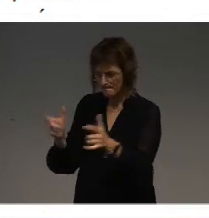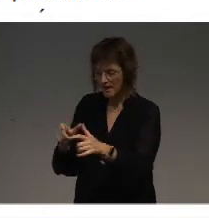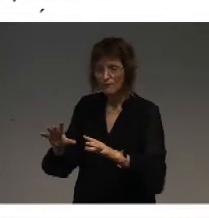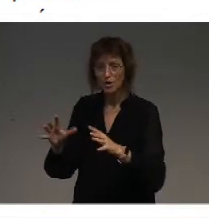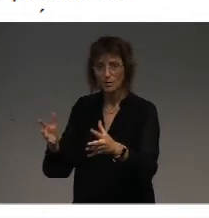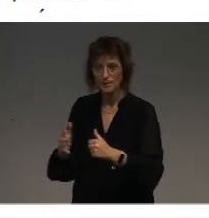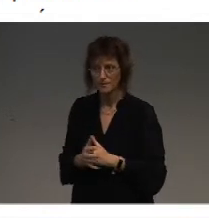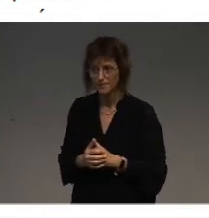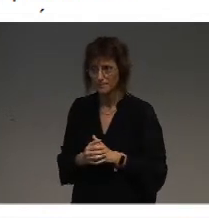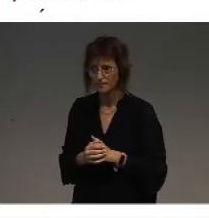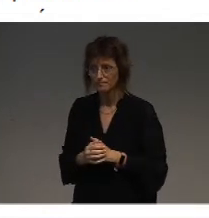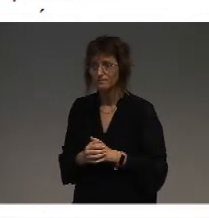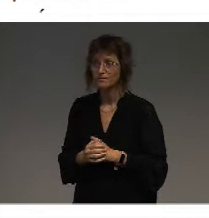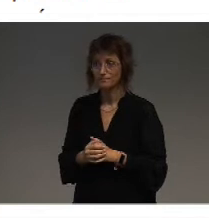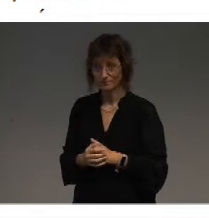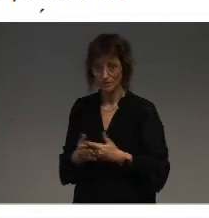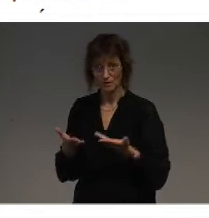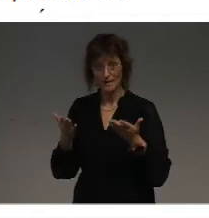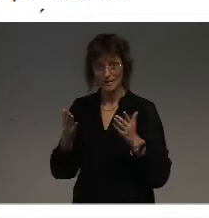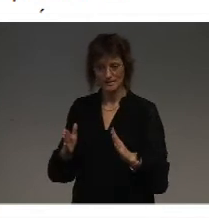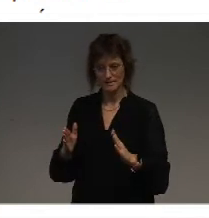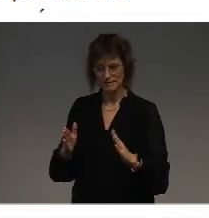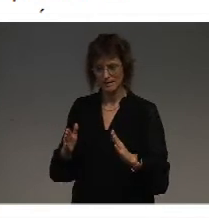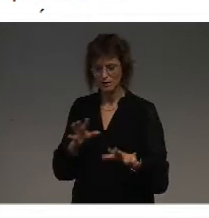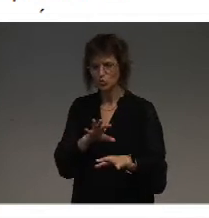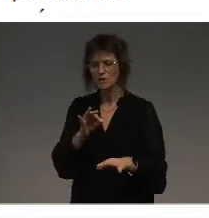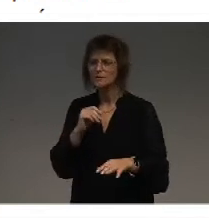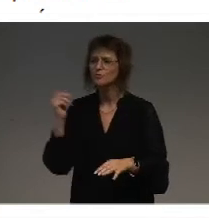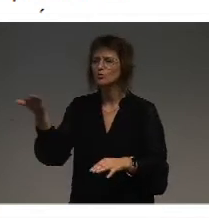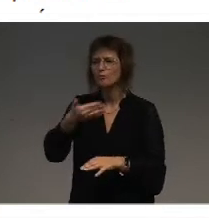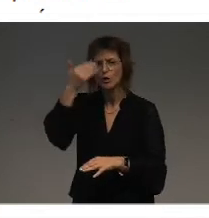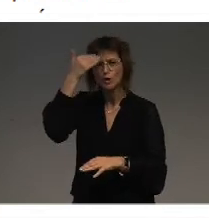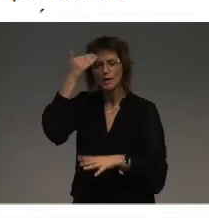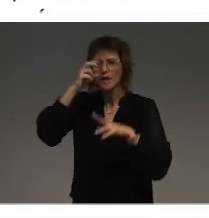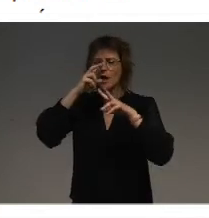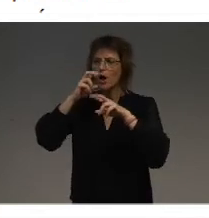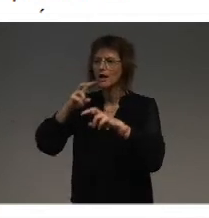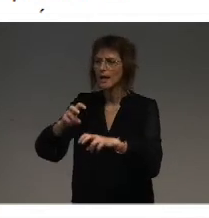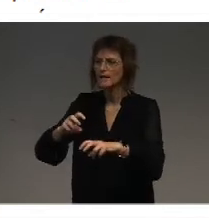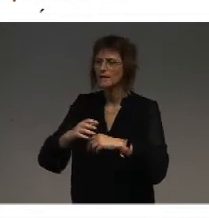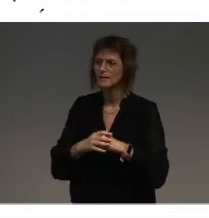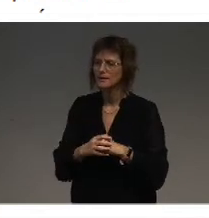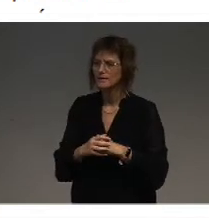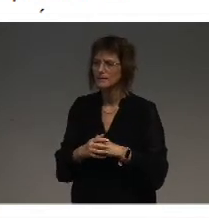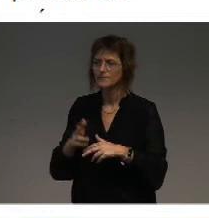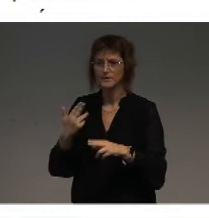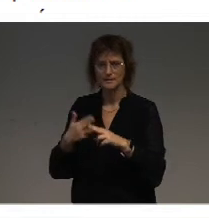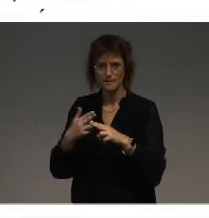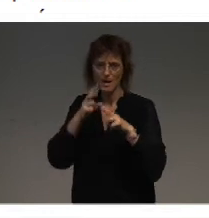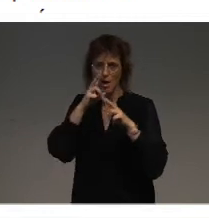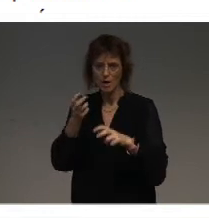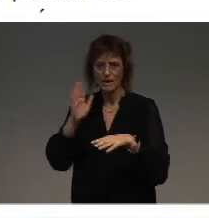décidé de s'appuyer sur une enquête que vous devez connaître pour la plupart d'entre vous, qui est l'enquête sur la